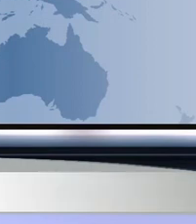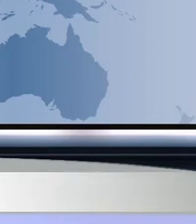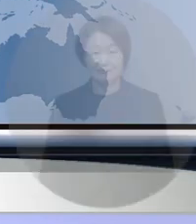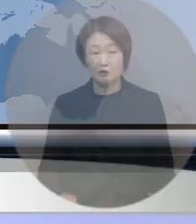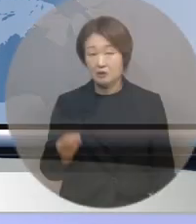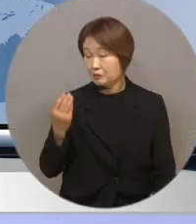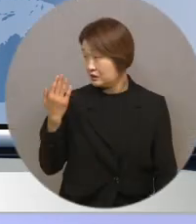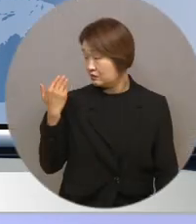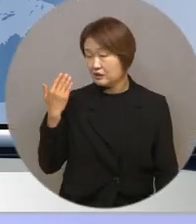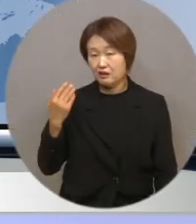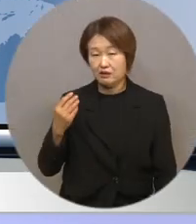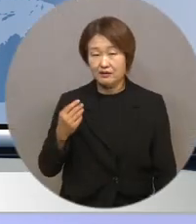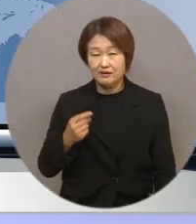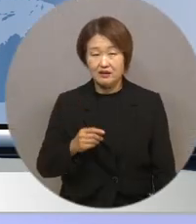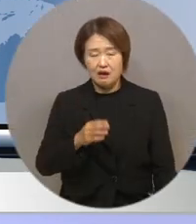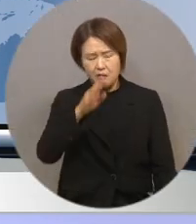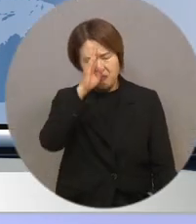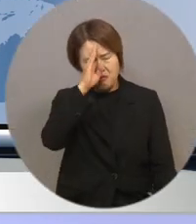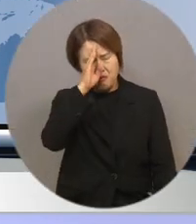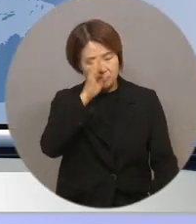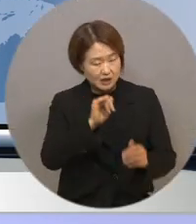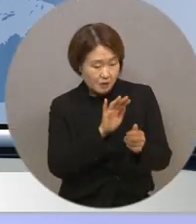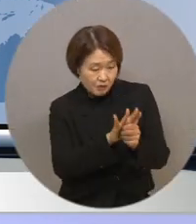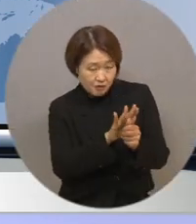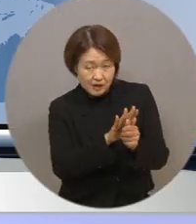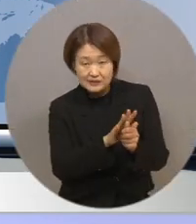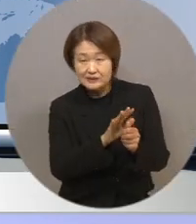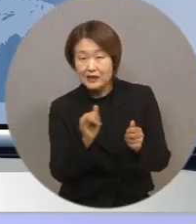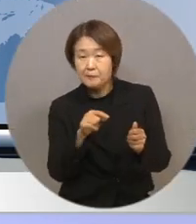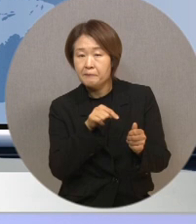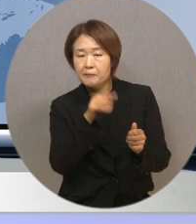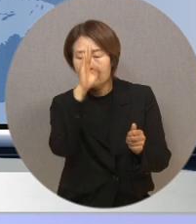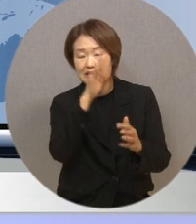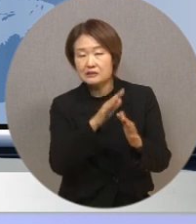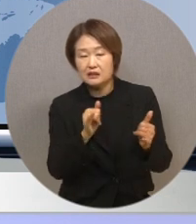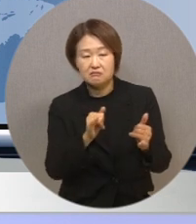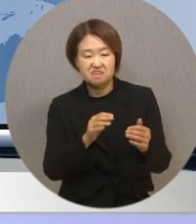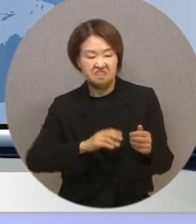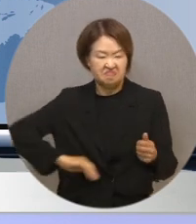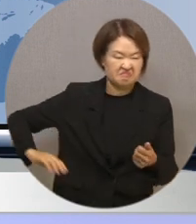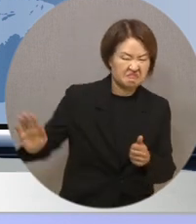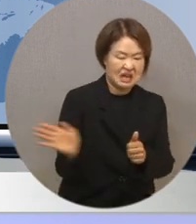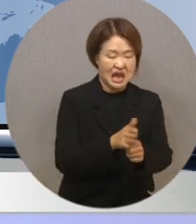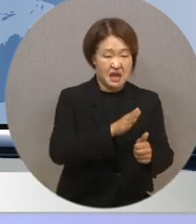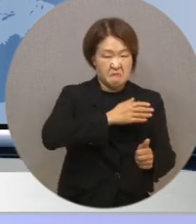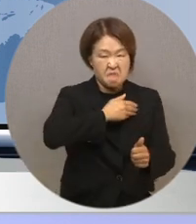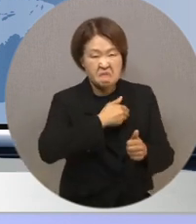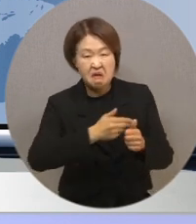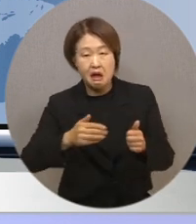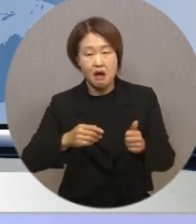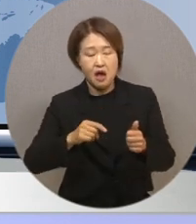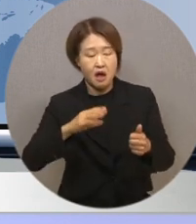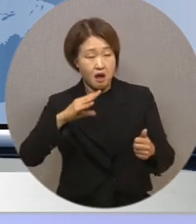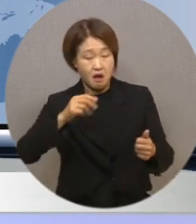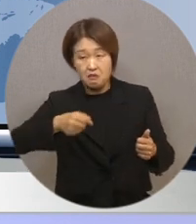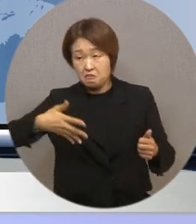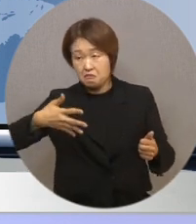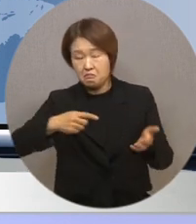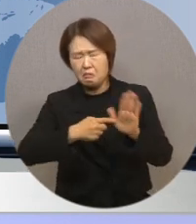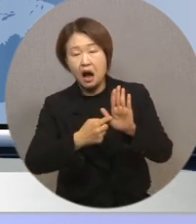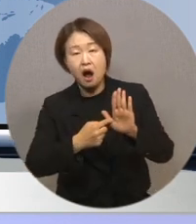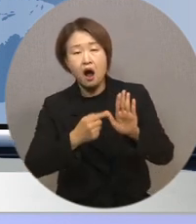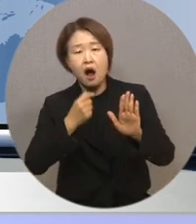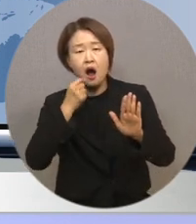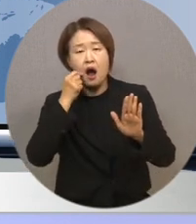얼마 전 한 간병인이이 자신이 돌봐야 하는 환자에게 손찌검하는 영상이 공개됐습니다 환자의